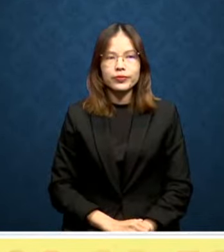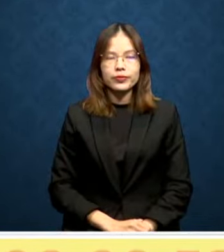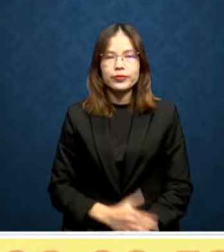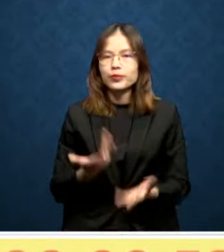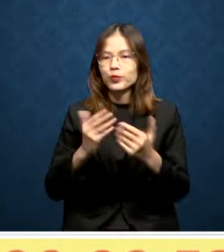ครับ